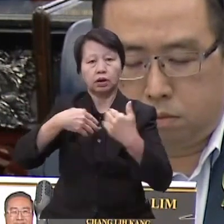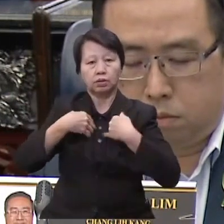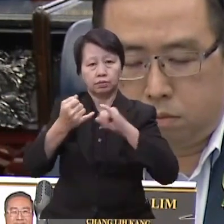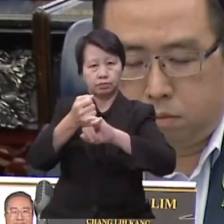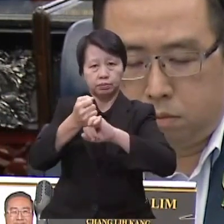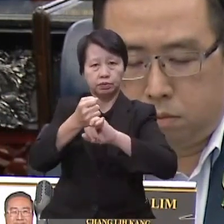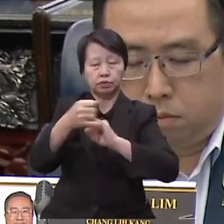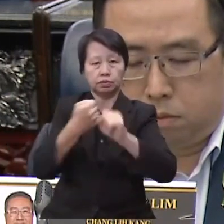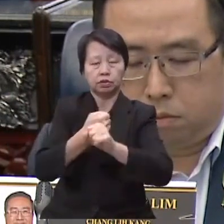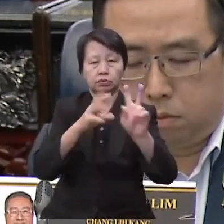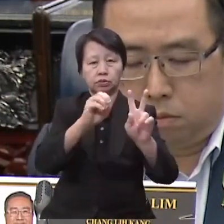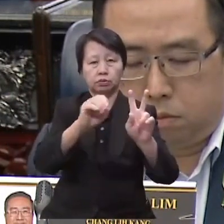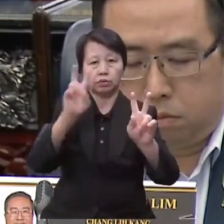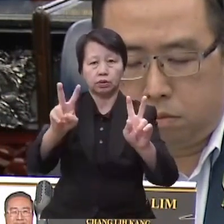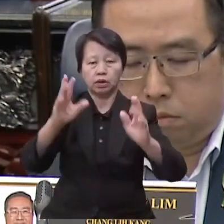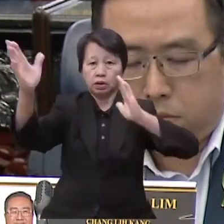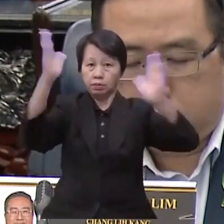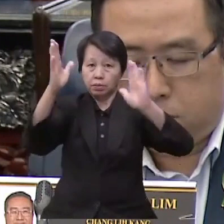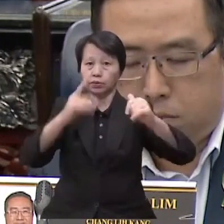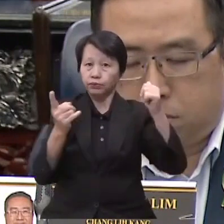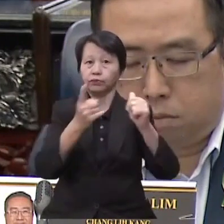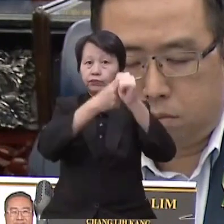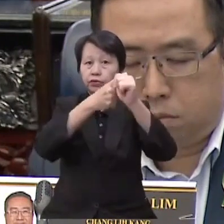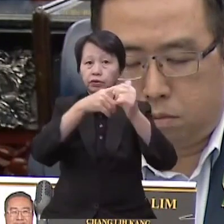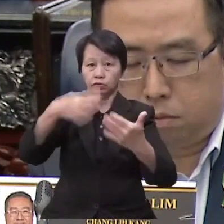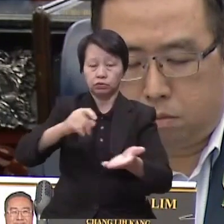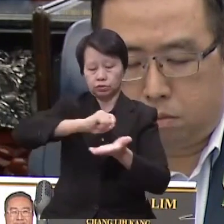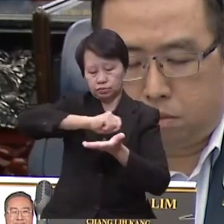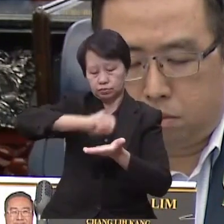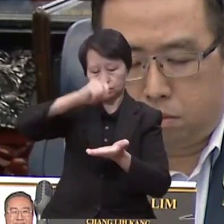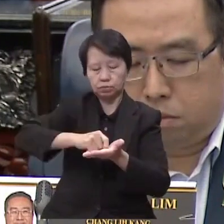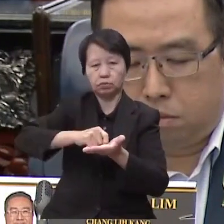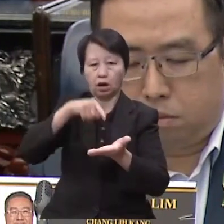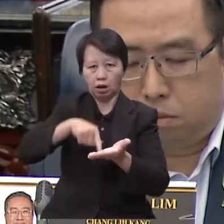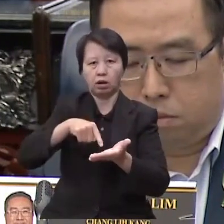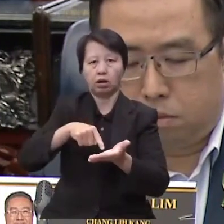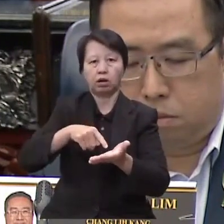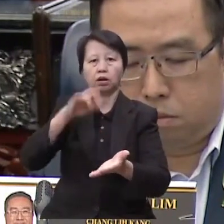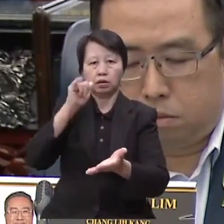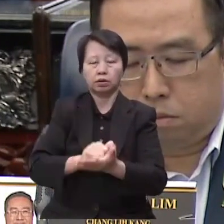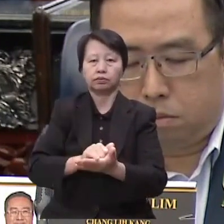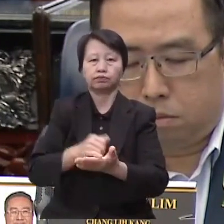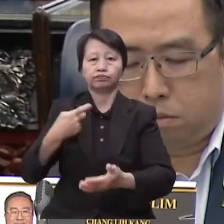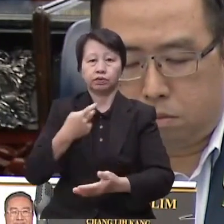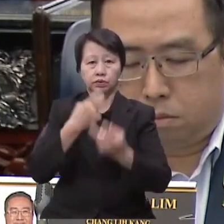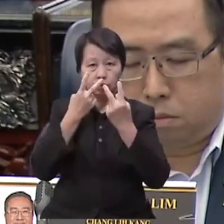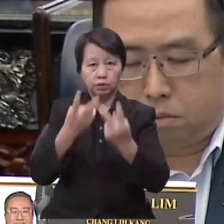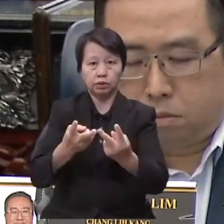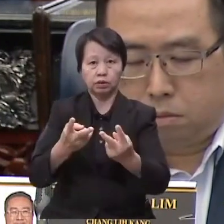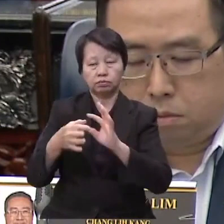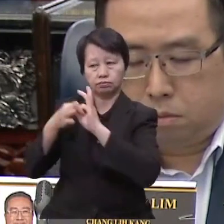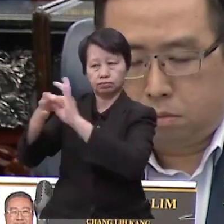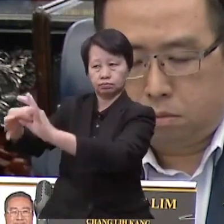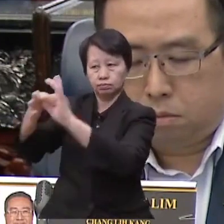2002 dan Malaysia antara negara pertama yang telah menandatangani perkara tersebut yang mana kita lihat dari segi